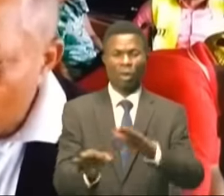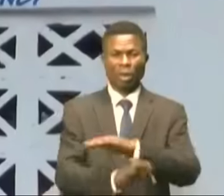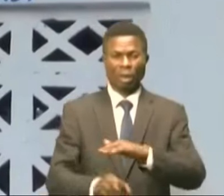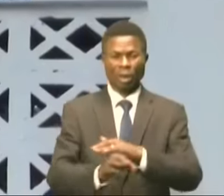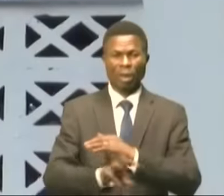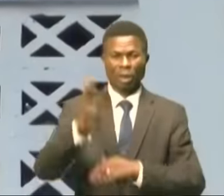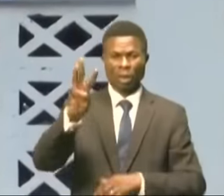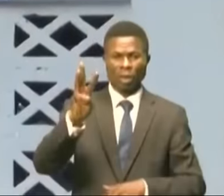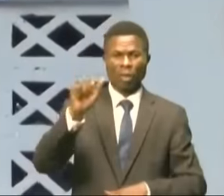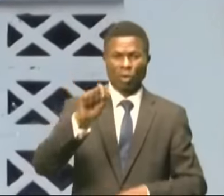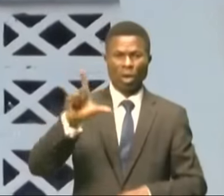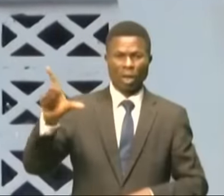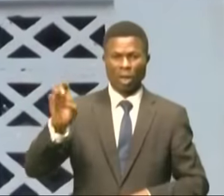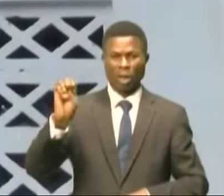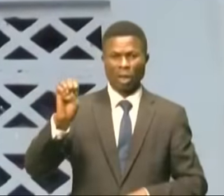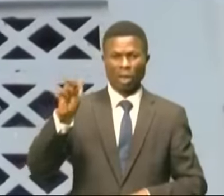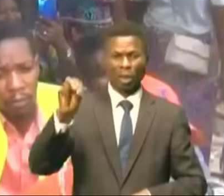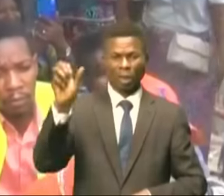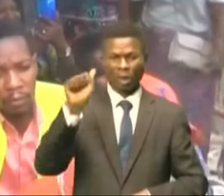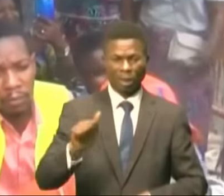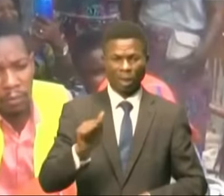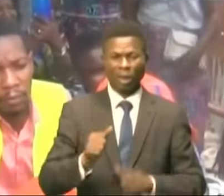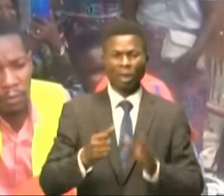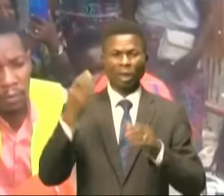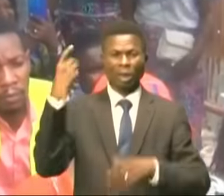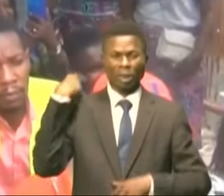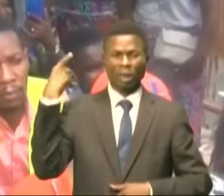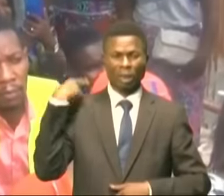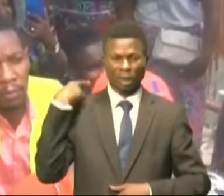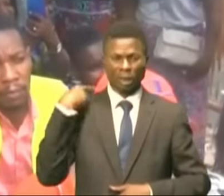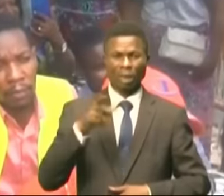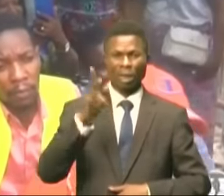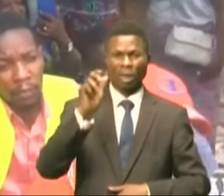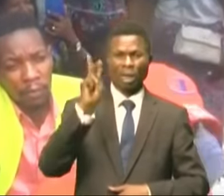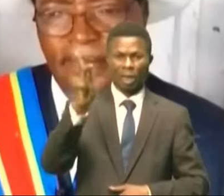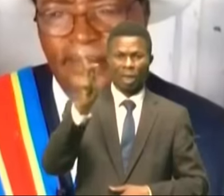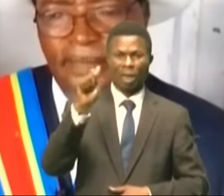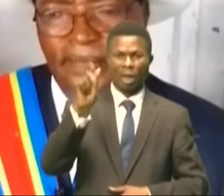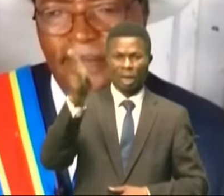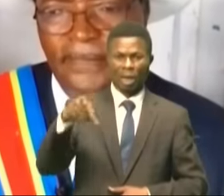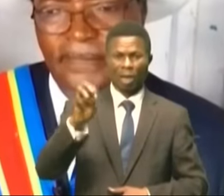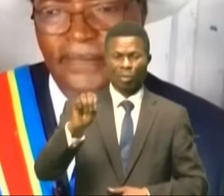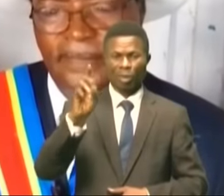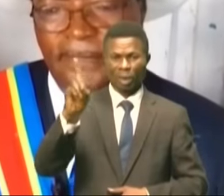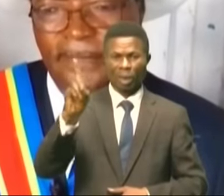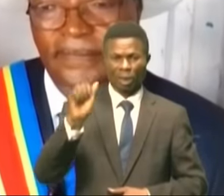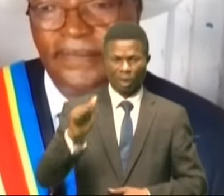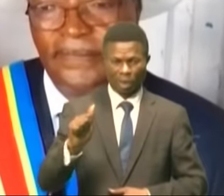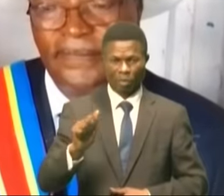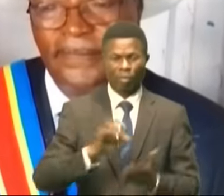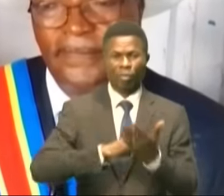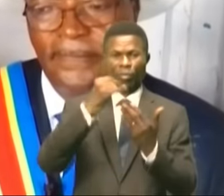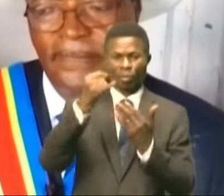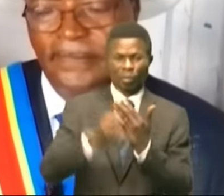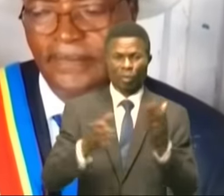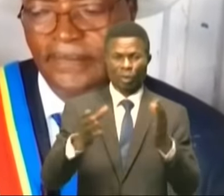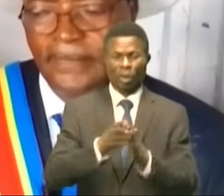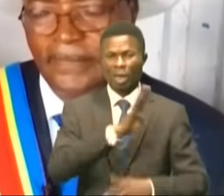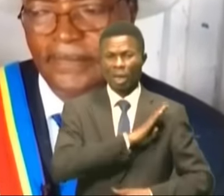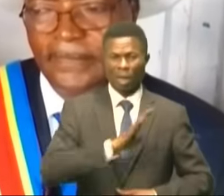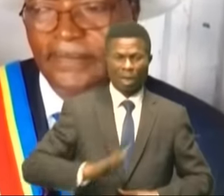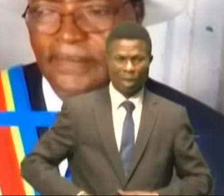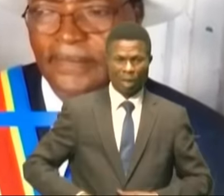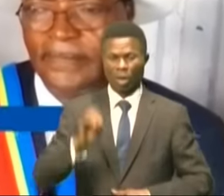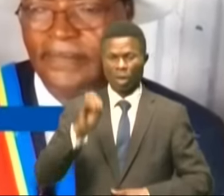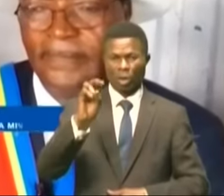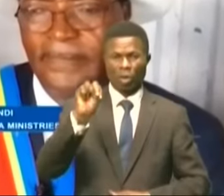Walesa Ministry, représentée par l'honorable Van Kapenda Kabundi. Avec ce projet, avec notre gouvernement, avec l'ONG